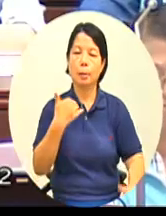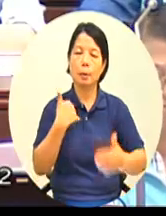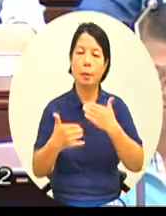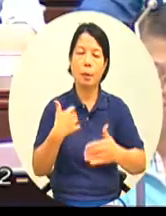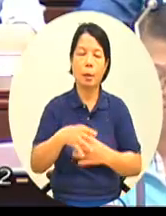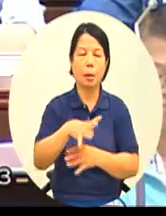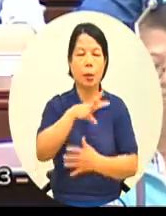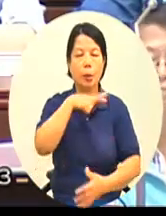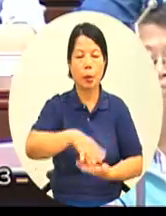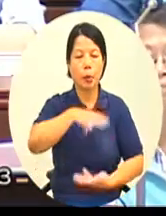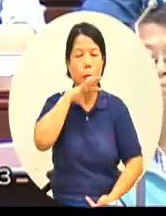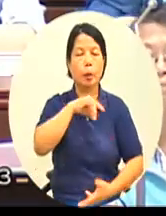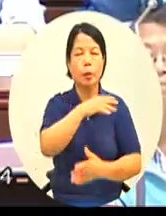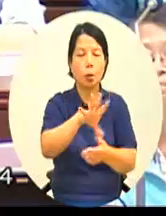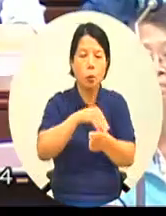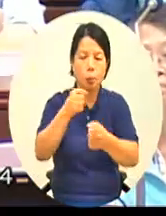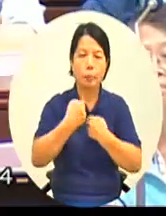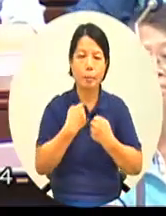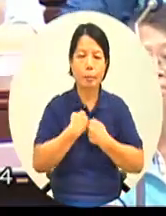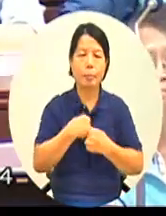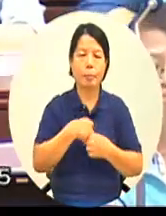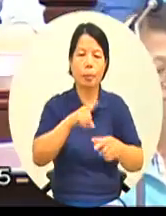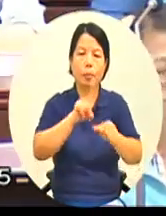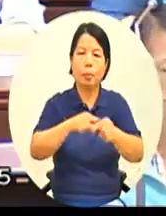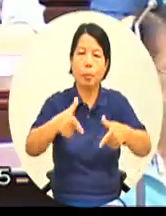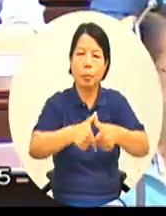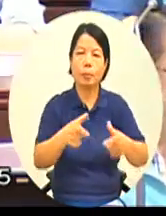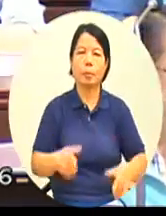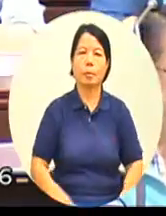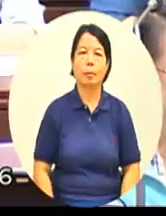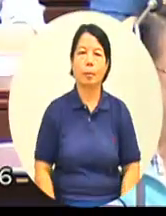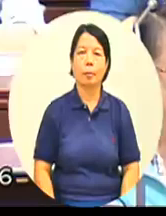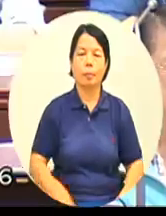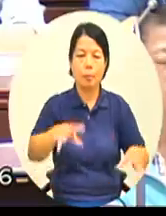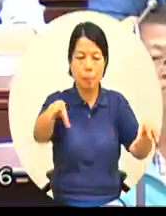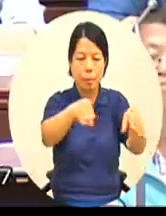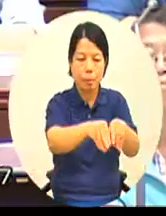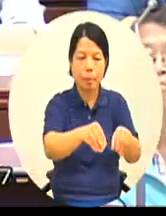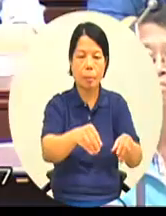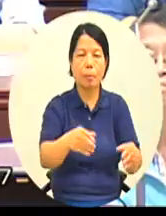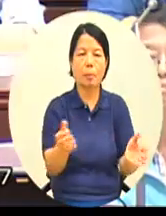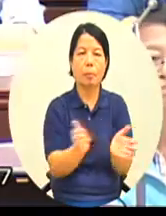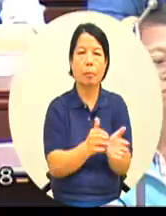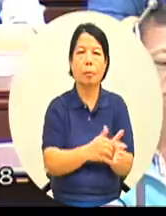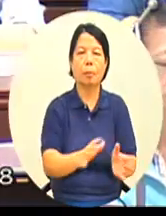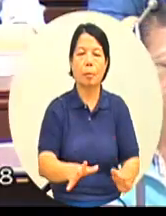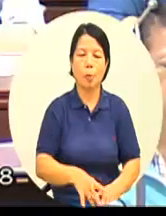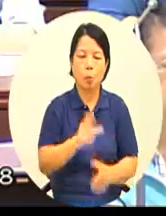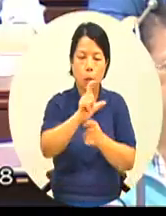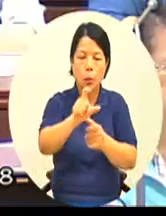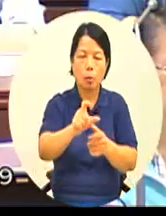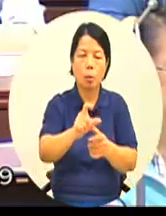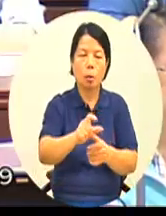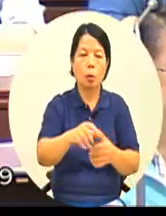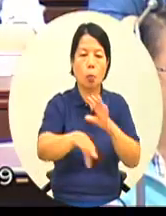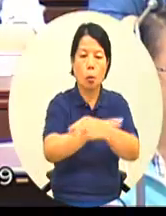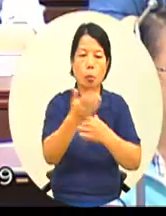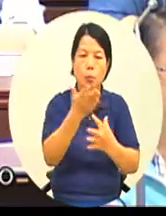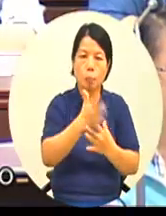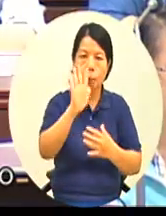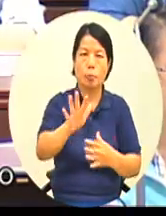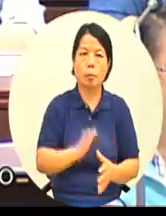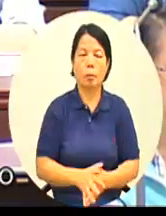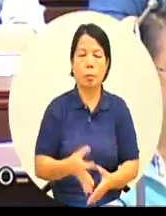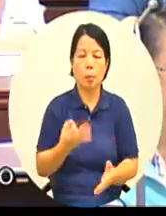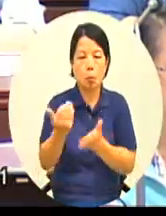习资源中心，好，就是帮他 upgrade 啊，但是你帮他 upgrade， 你有一些硬体空间，或是有一些经